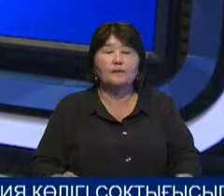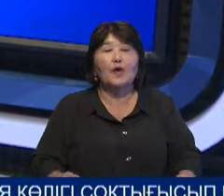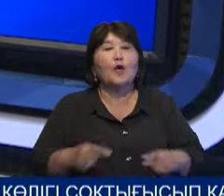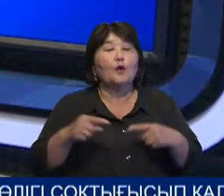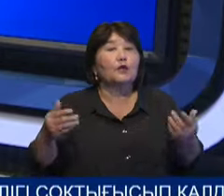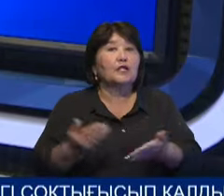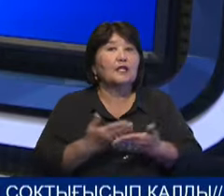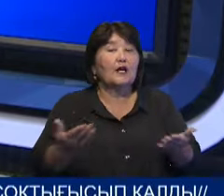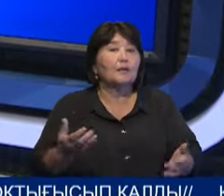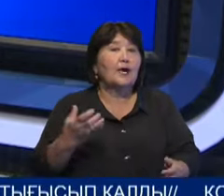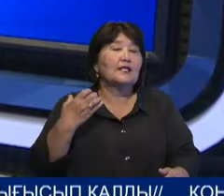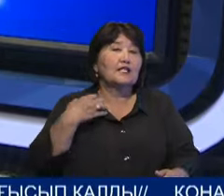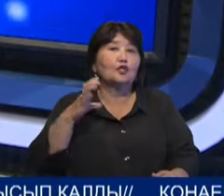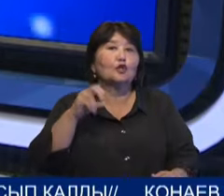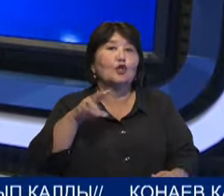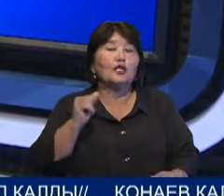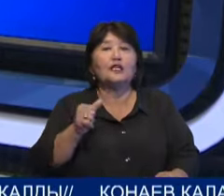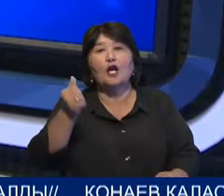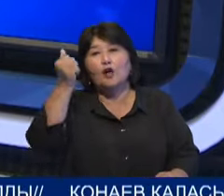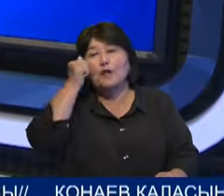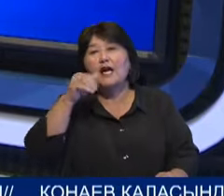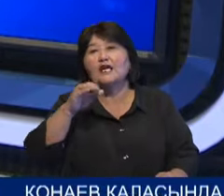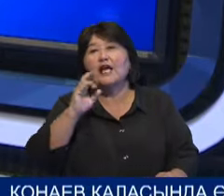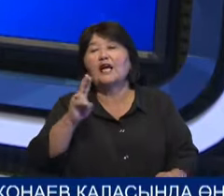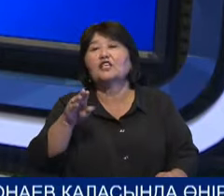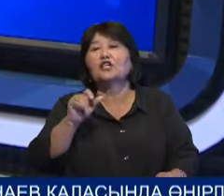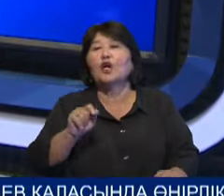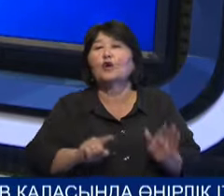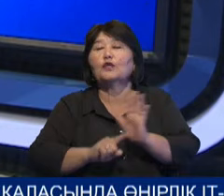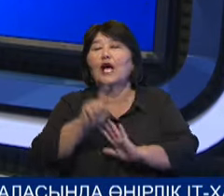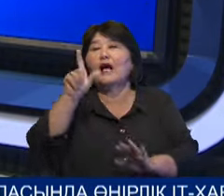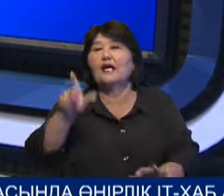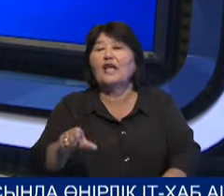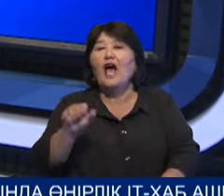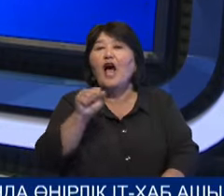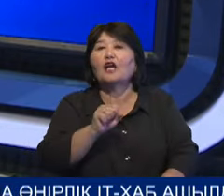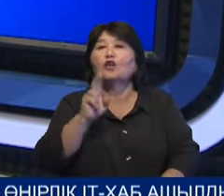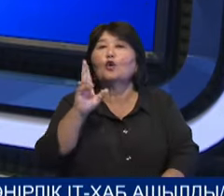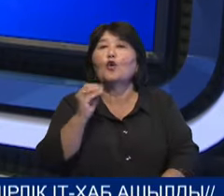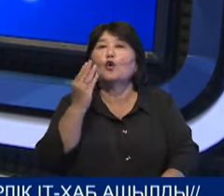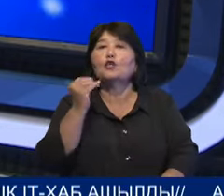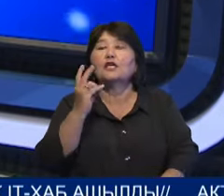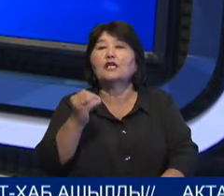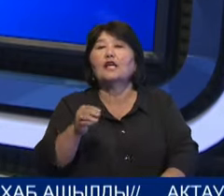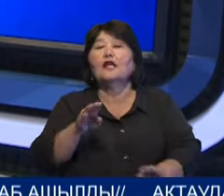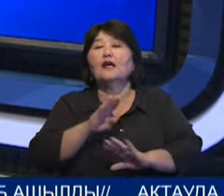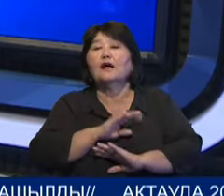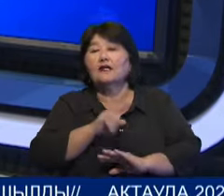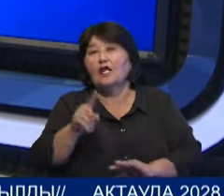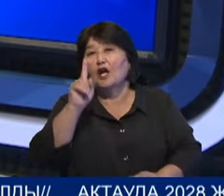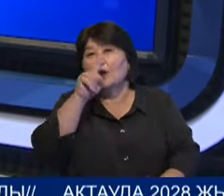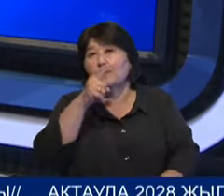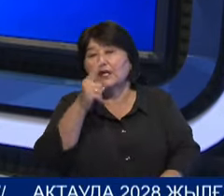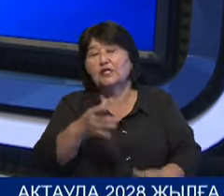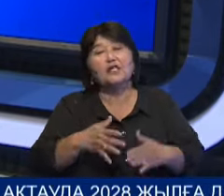Өзгеде ақпараттар. Сыр сүлейлерінің мұрагері Шахыт жырдың жалауын желбіреткен азамат Арнұр Көшенейұлының жарық дүниемен қош айтысқанына бір